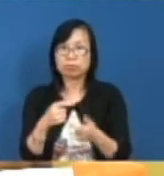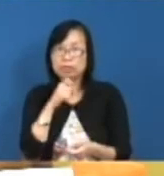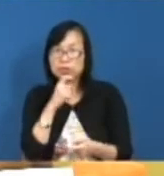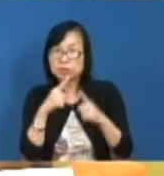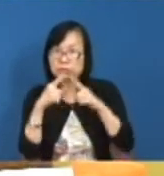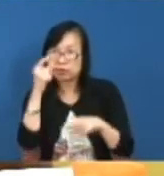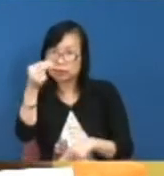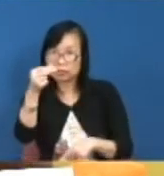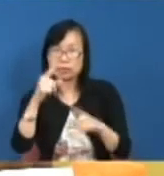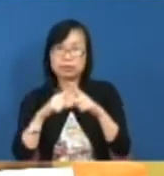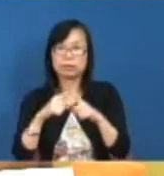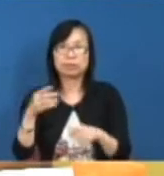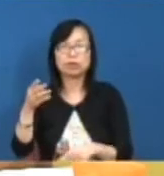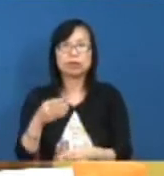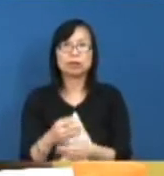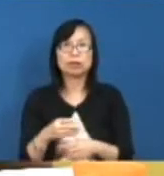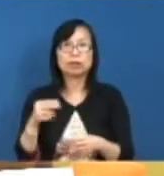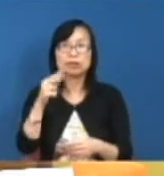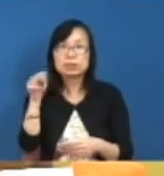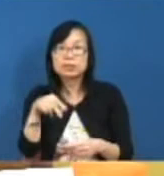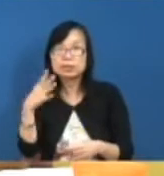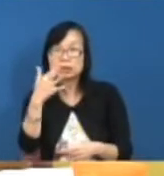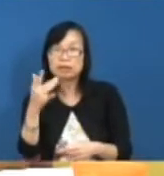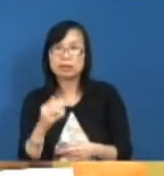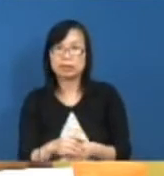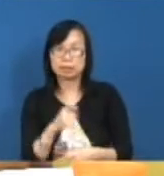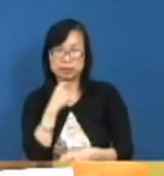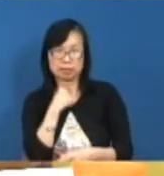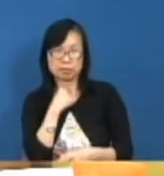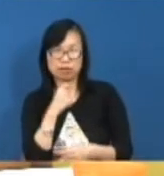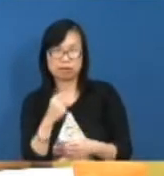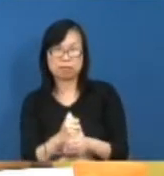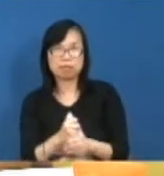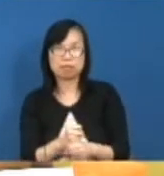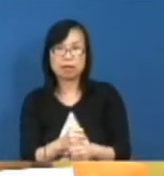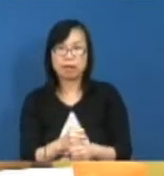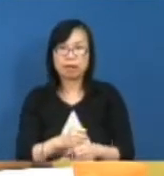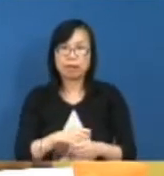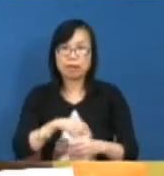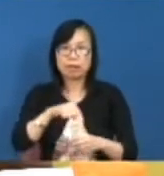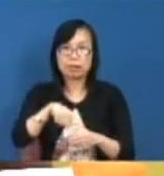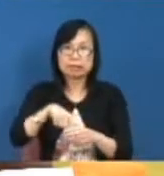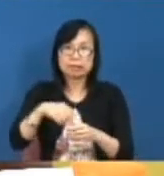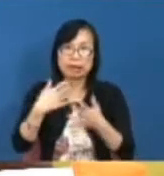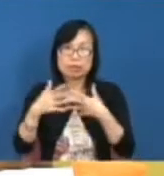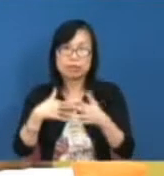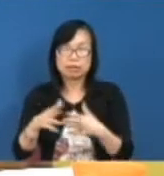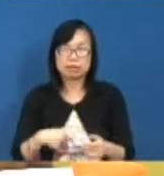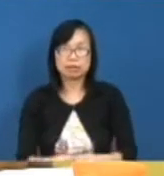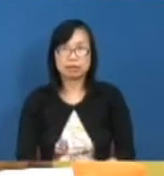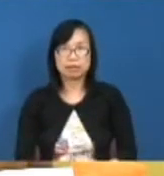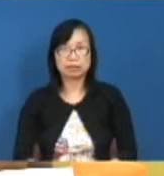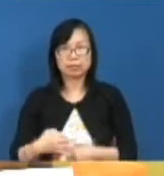嘛，幾千個人困住嗰陣時，你唔去攻打，你係咪有心搞事先？你呢、這個係咪啊？喂，人哋三級議